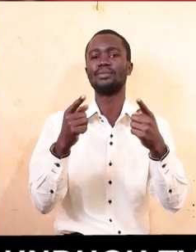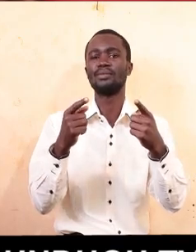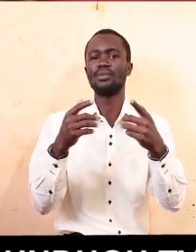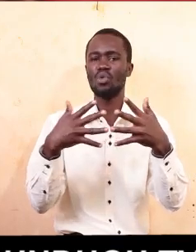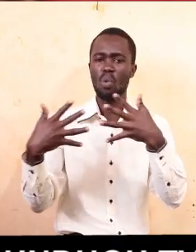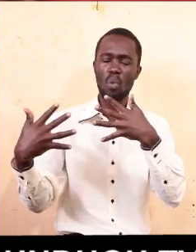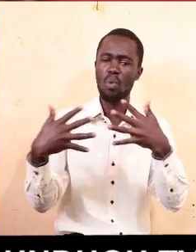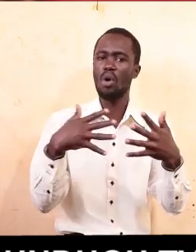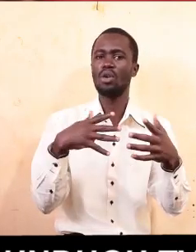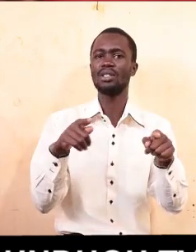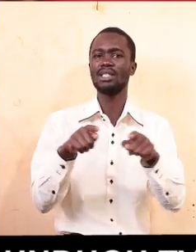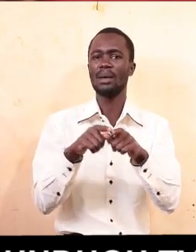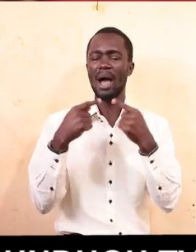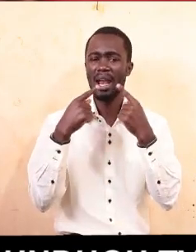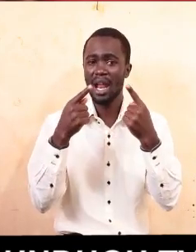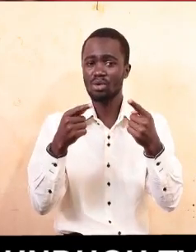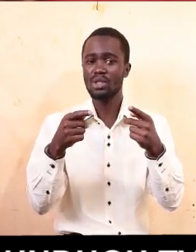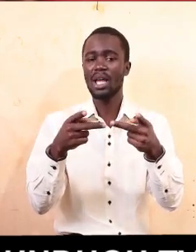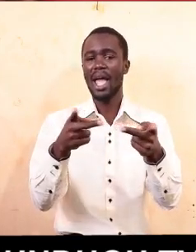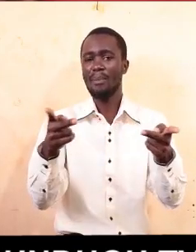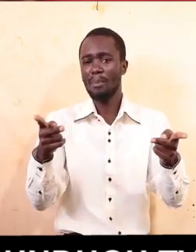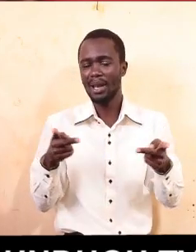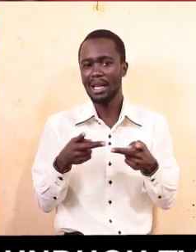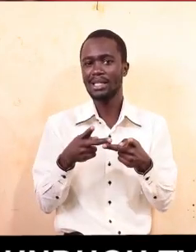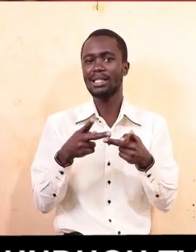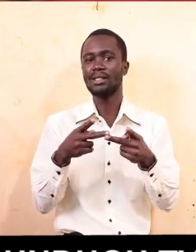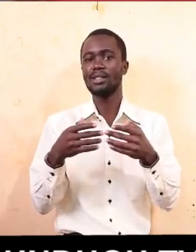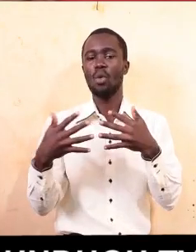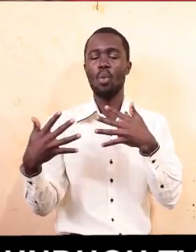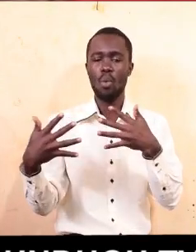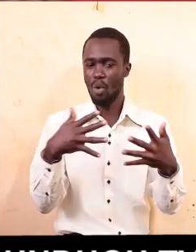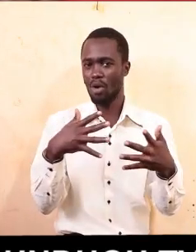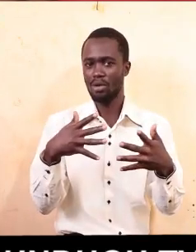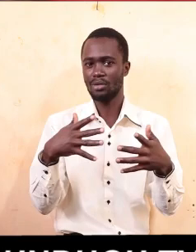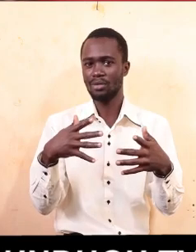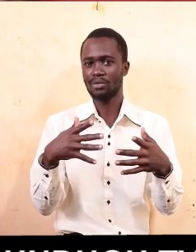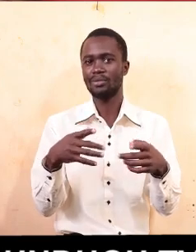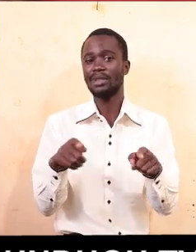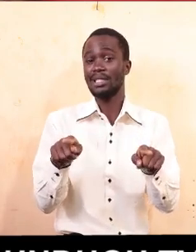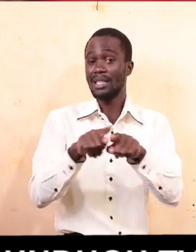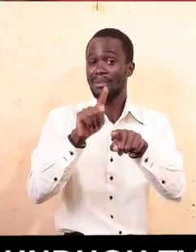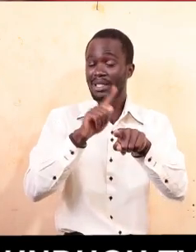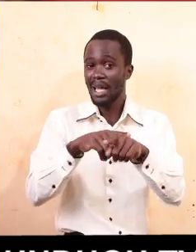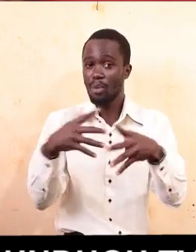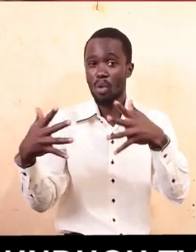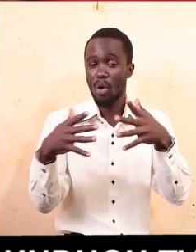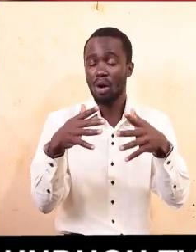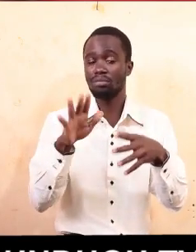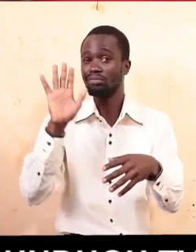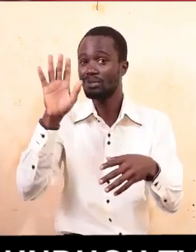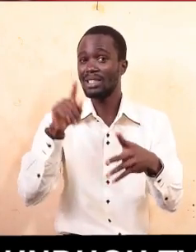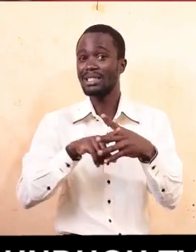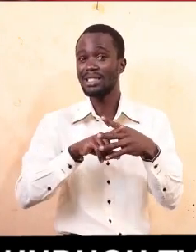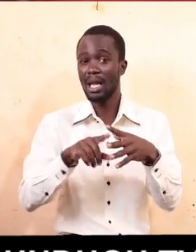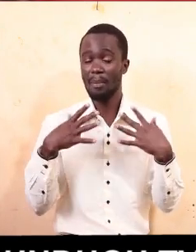anatangaza mahali pa vita. Na vita yake ikianza, wale walio upande wake atakuwa kimbilio